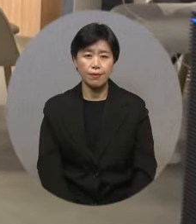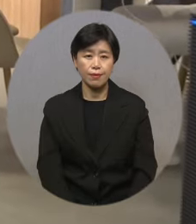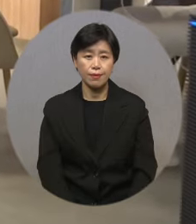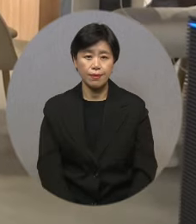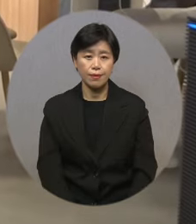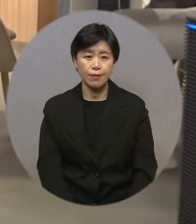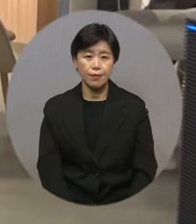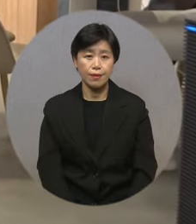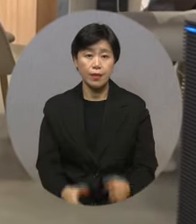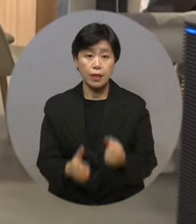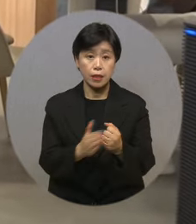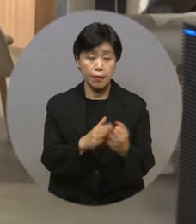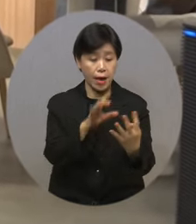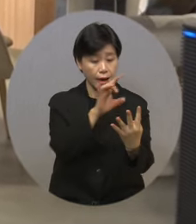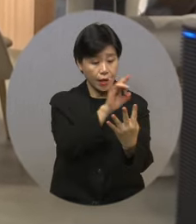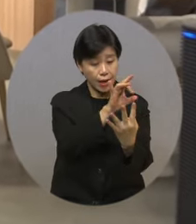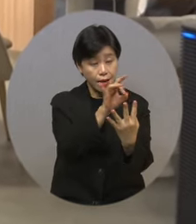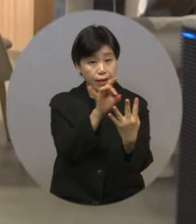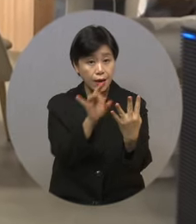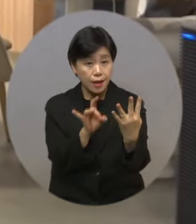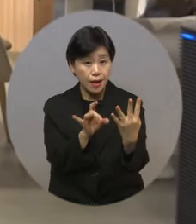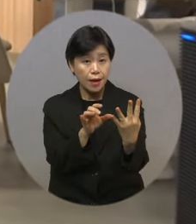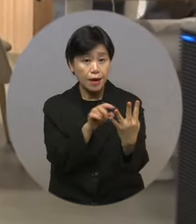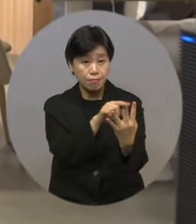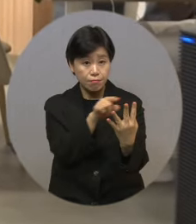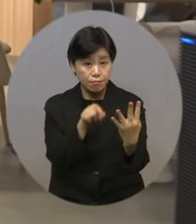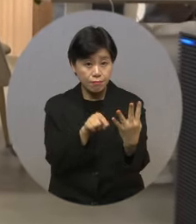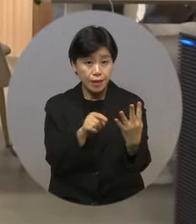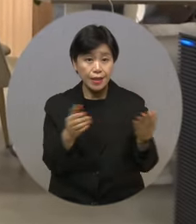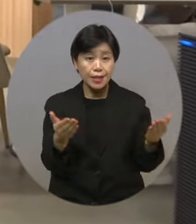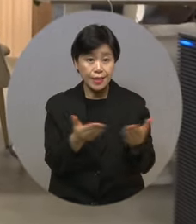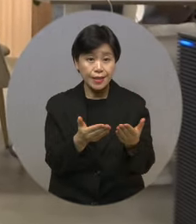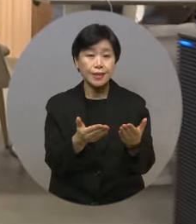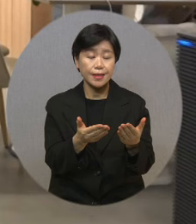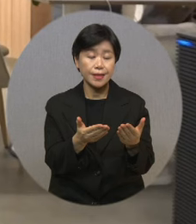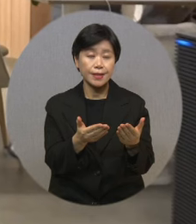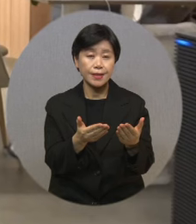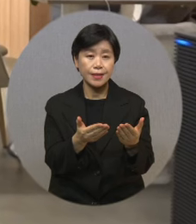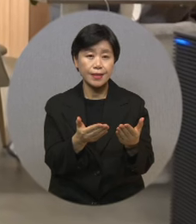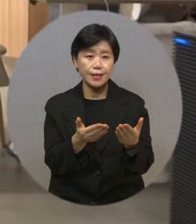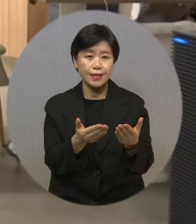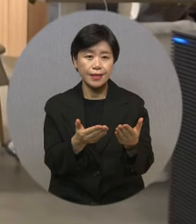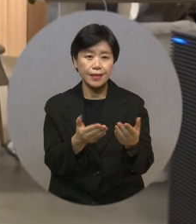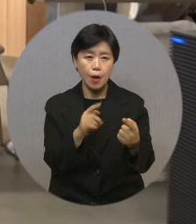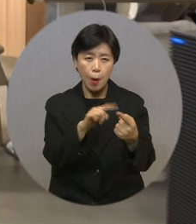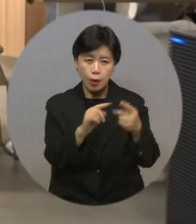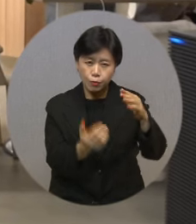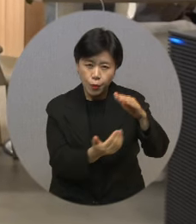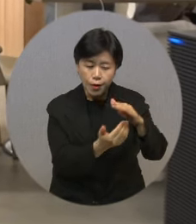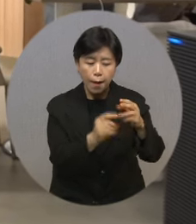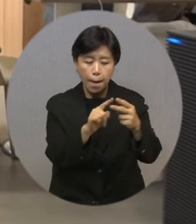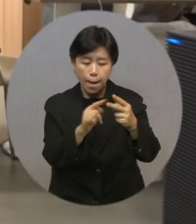그것들 하나하나의 직업들을 지금 직업으로 이루기